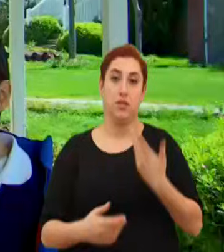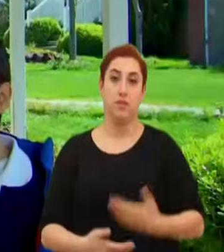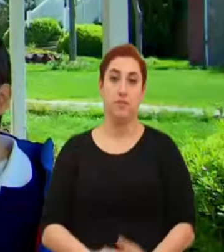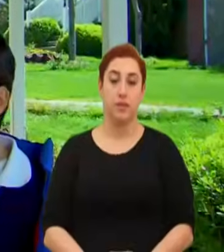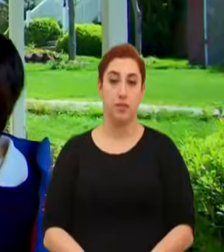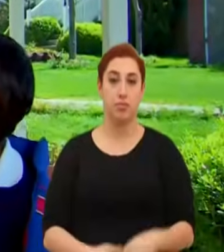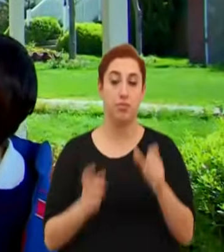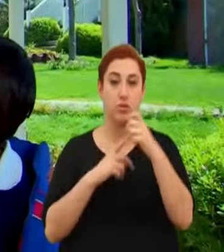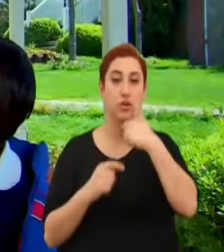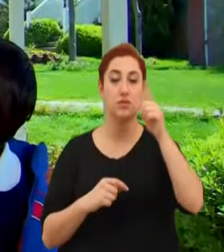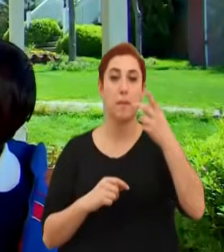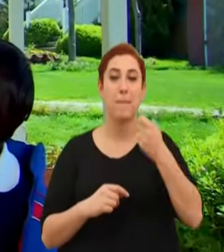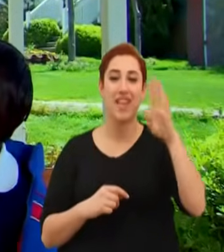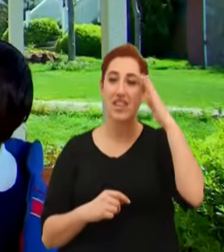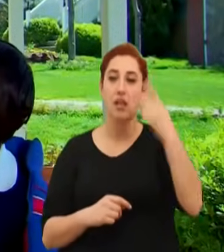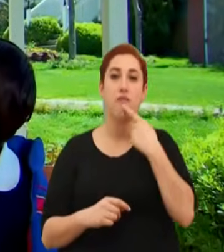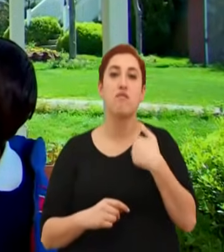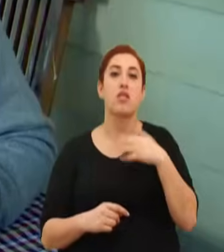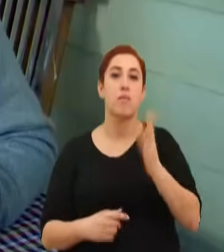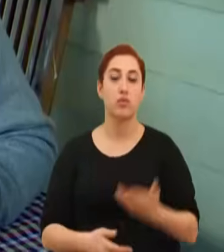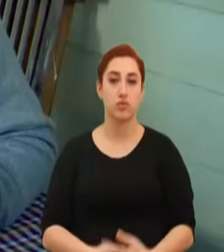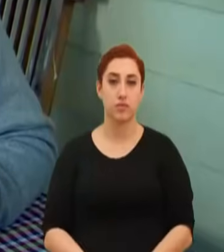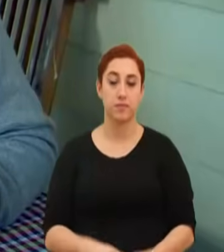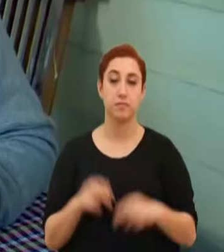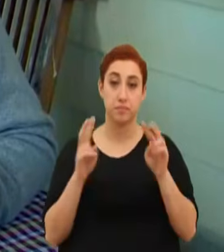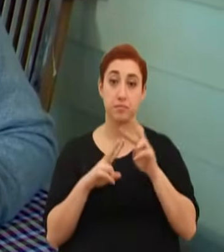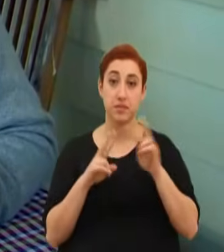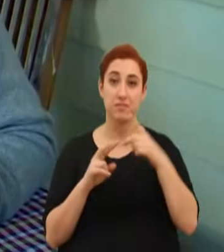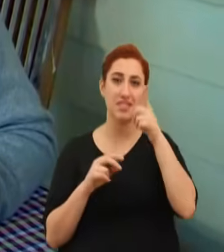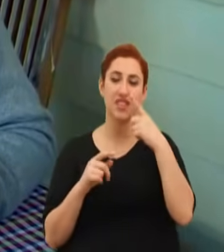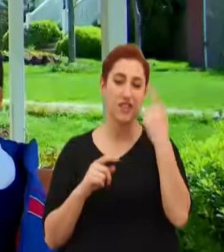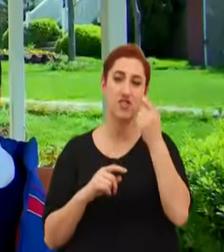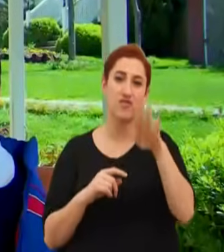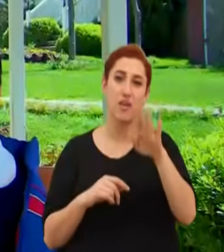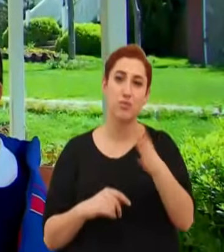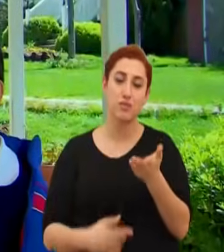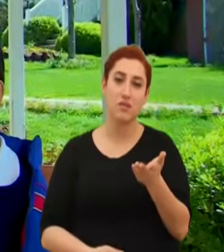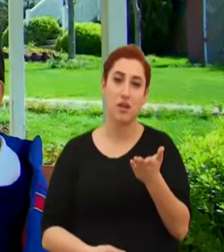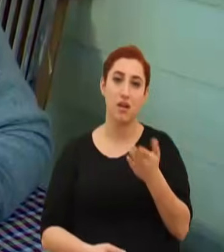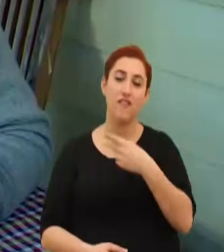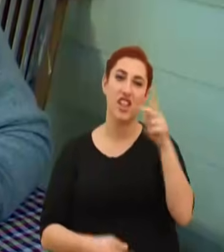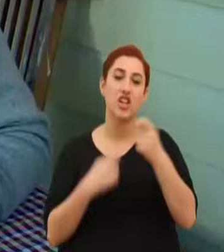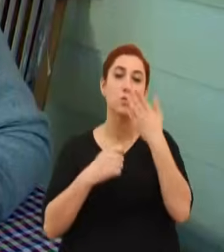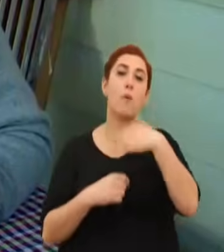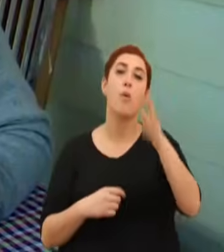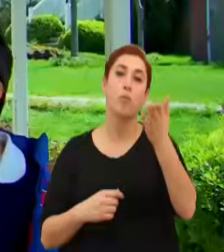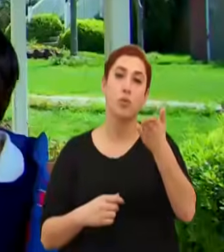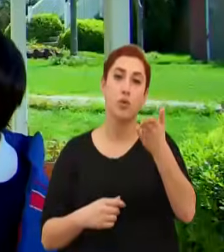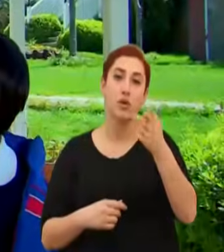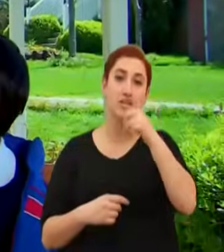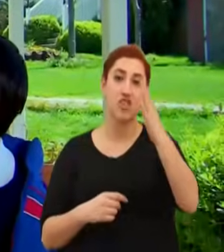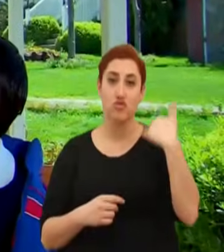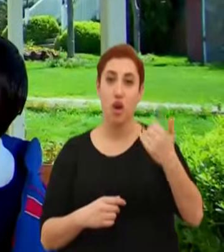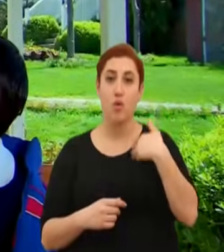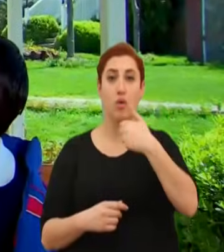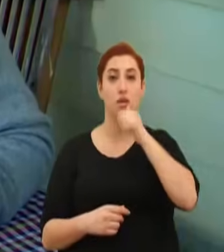ya. Şükrü abi sen bedavaya selam bile vermiyorsun ya. Mehmet, sen ne işin var burada ya? Billan'da işin yok mu ya? E